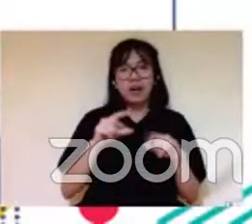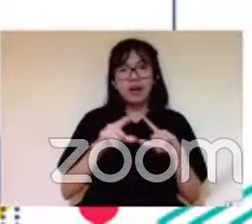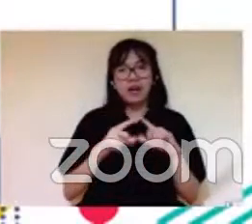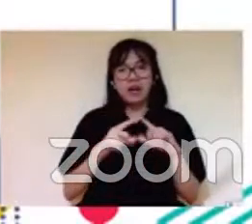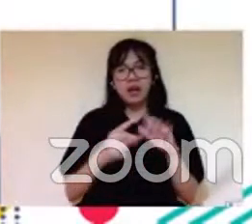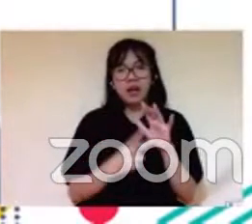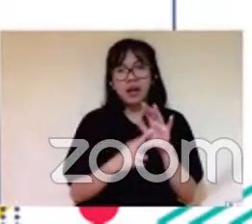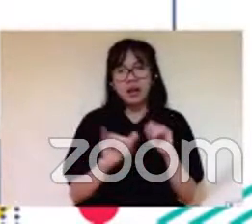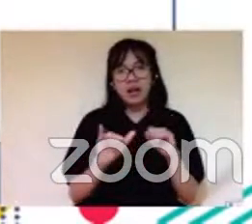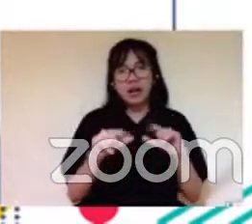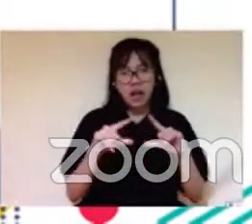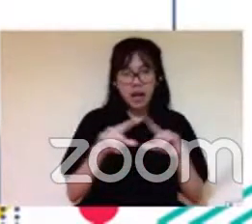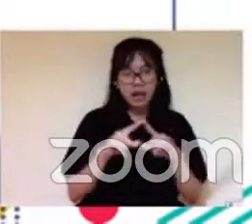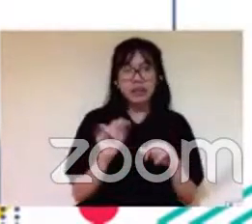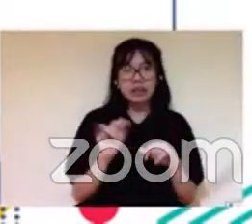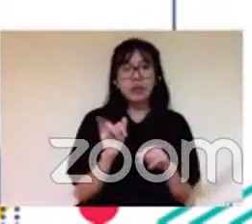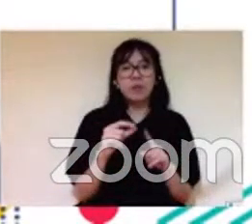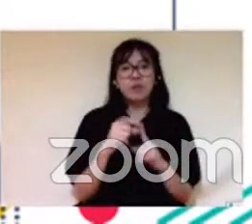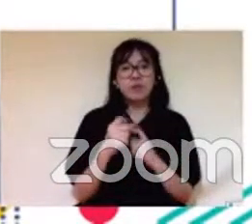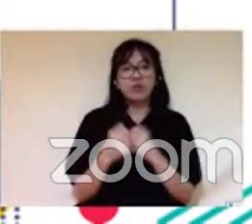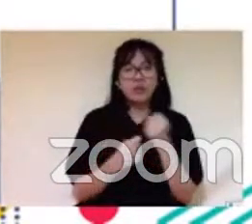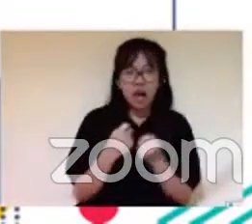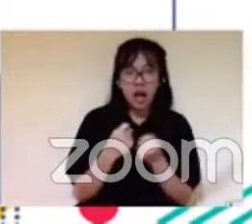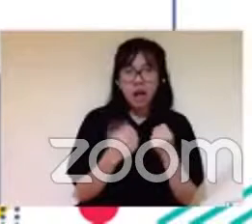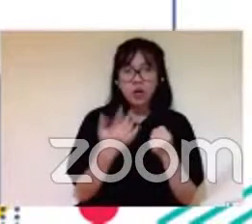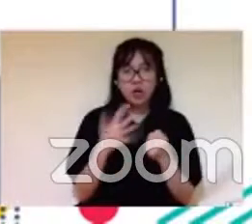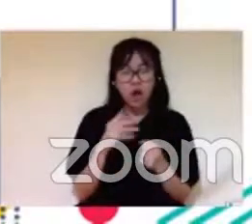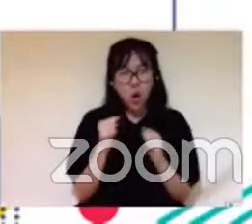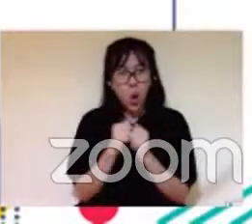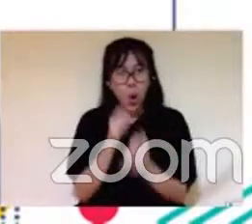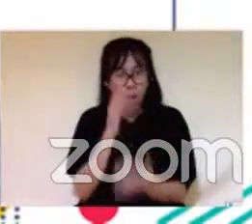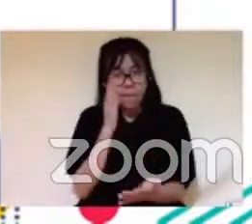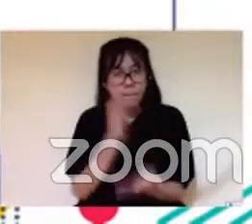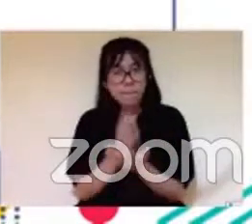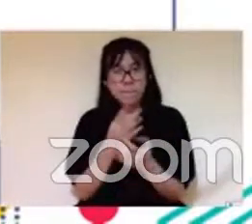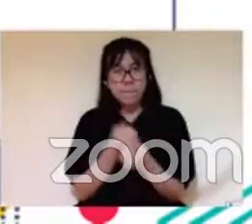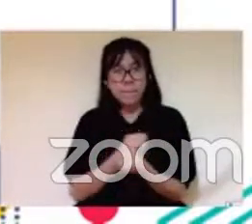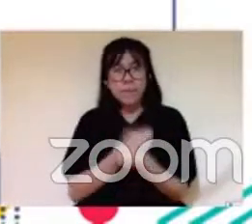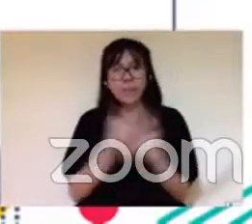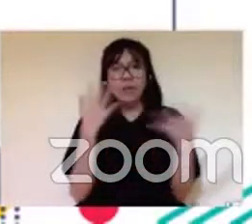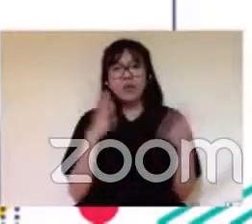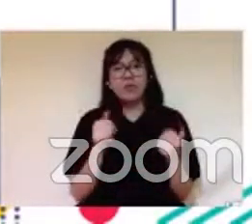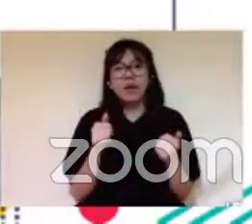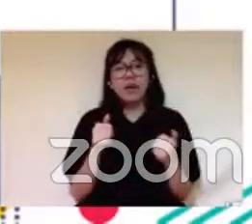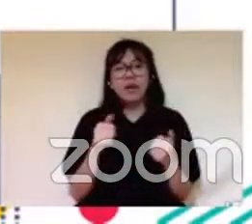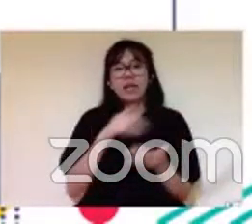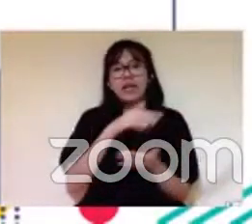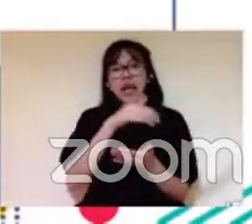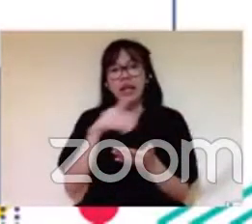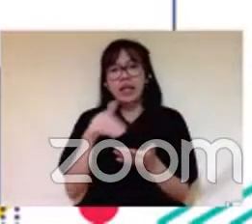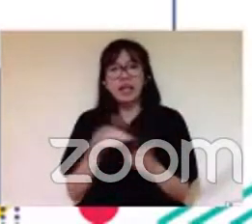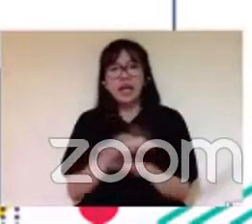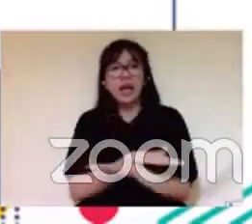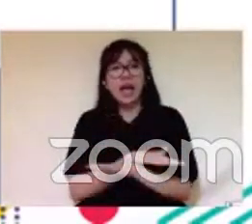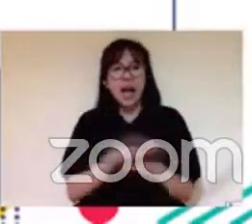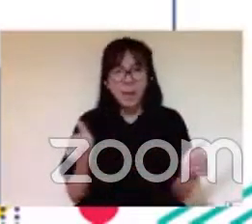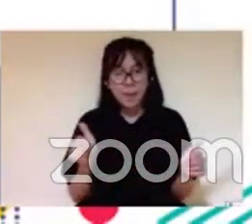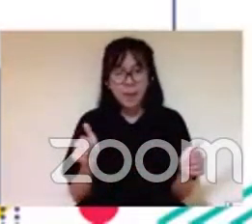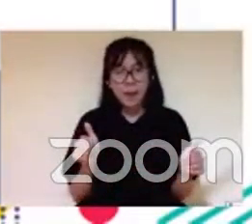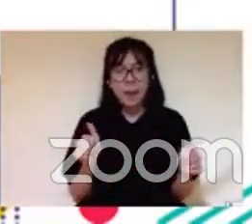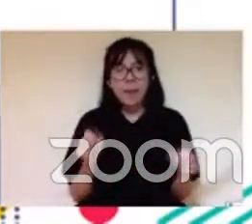yang berkomitmen teguh untuk menjaga keamanan privasi sekaligus melancarkan praktek